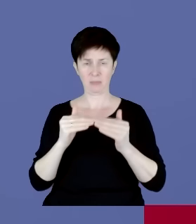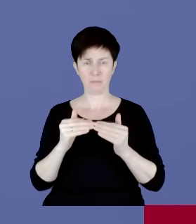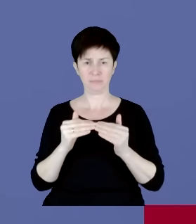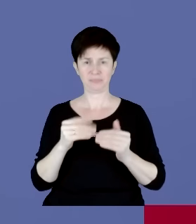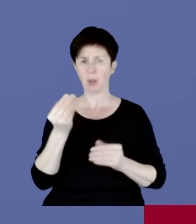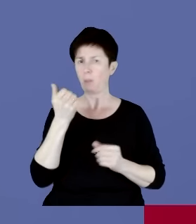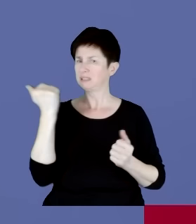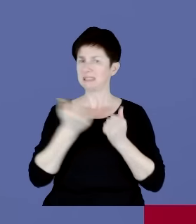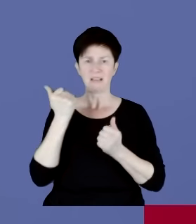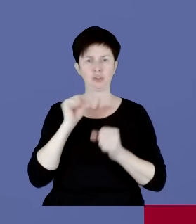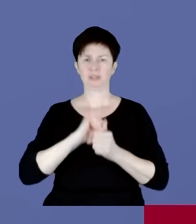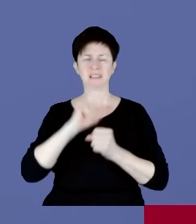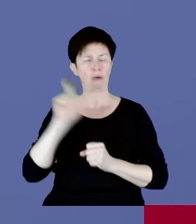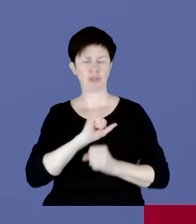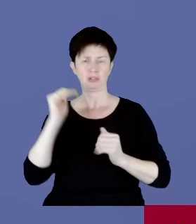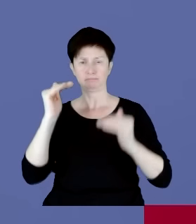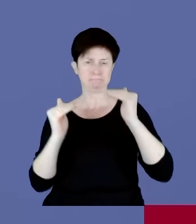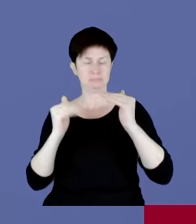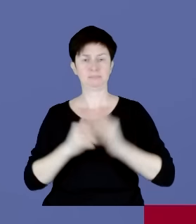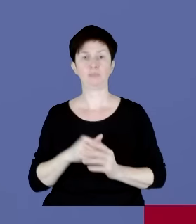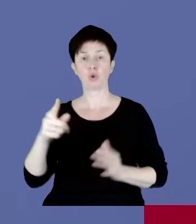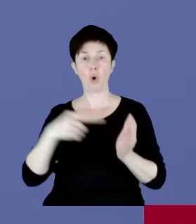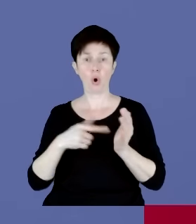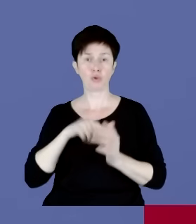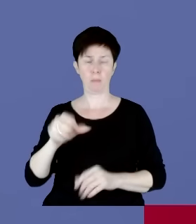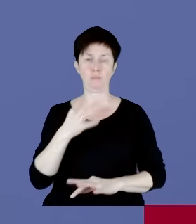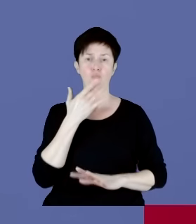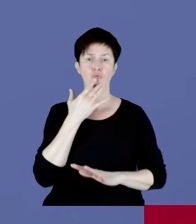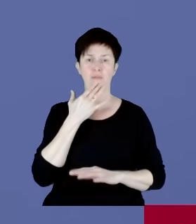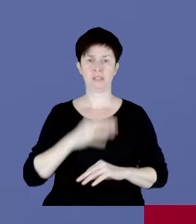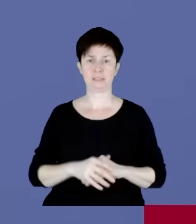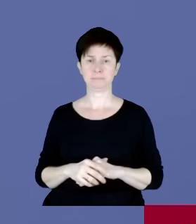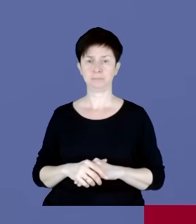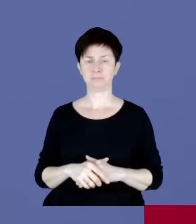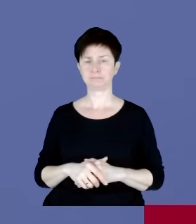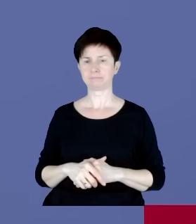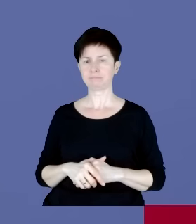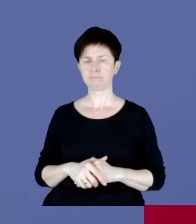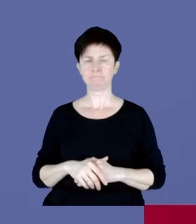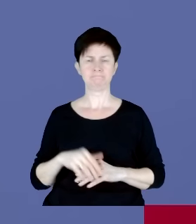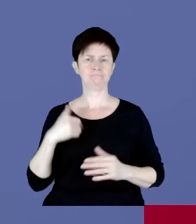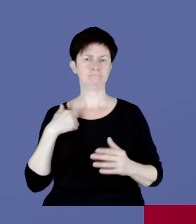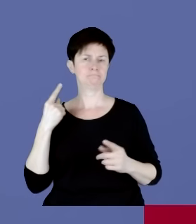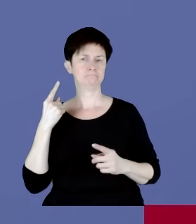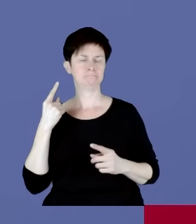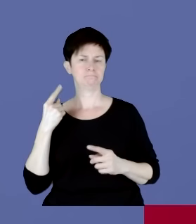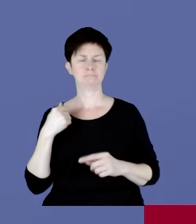są zróżnicowane i o tym powinni dzisiaj mocno mówić. No i ludzie też chyba się już przyzwyczaili do tego, że w